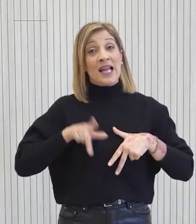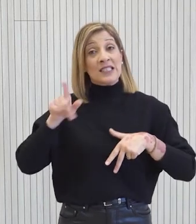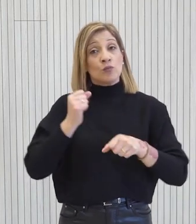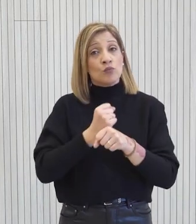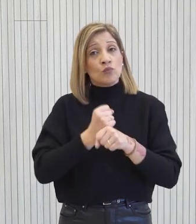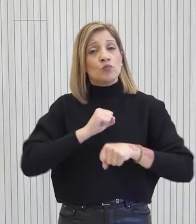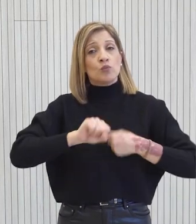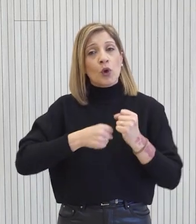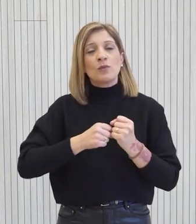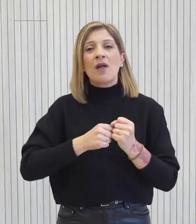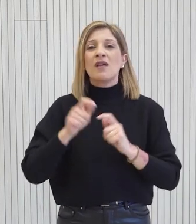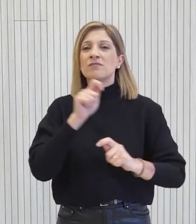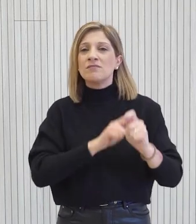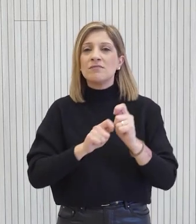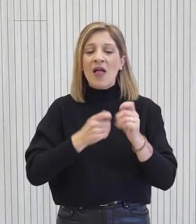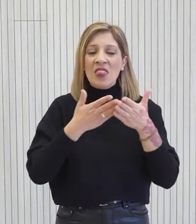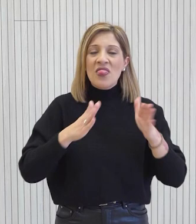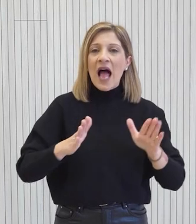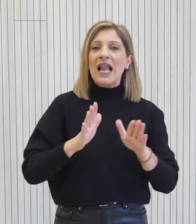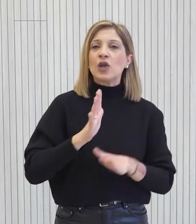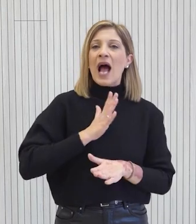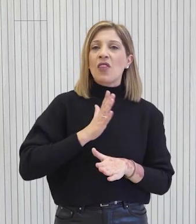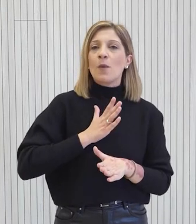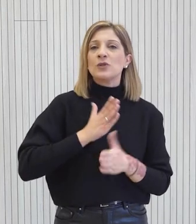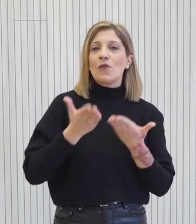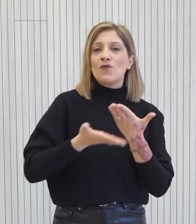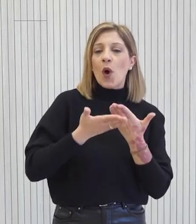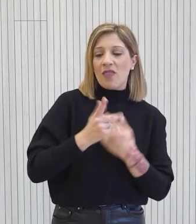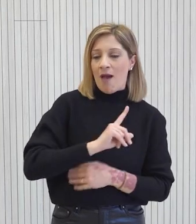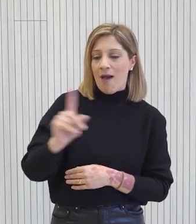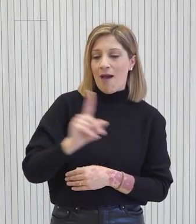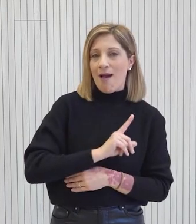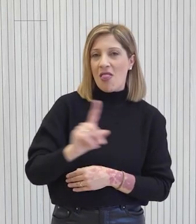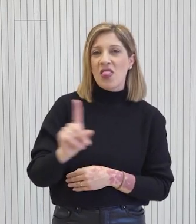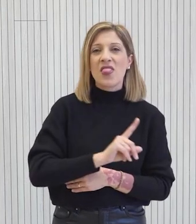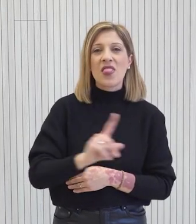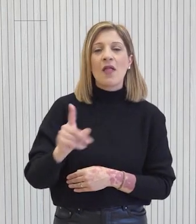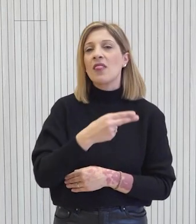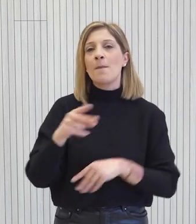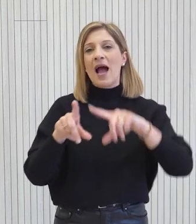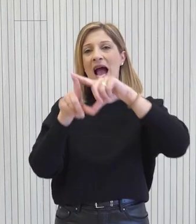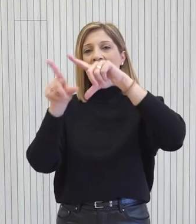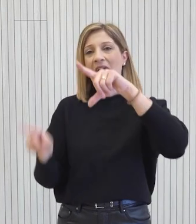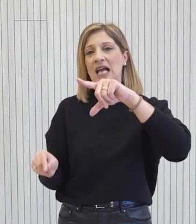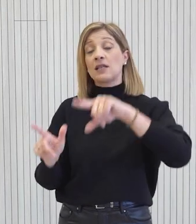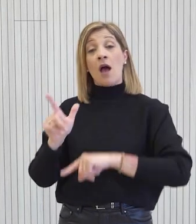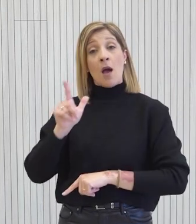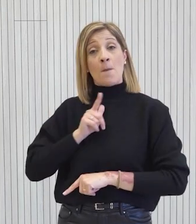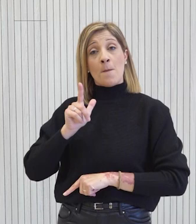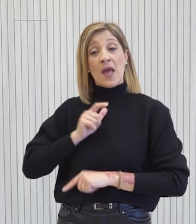Καταβάλλεται από την αναμένουμε το πράσινο φως από τον